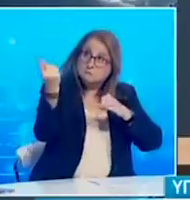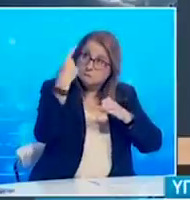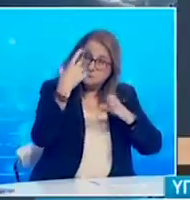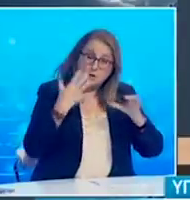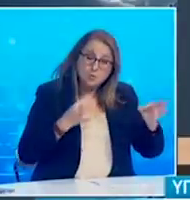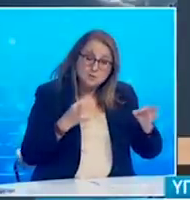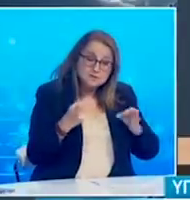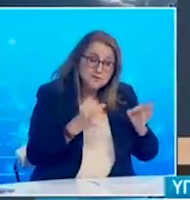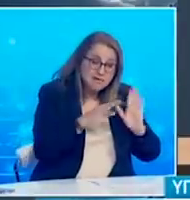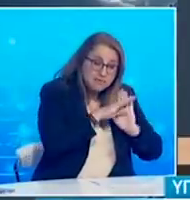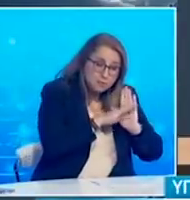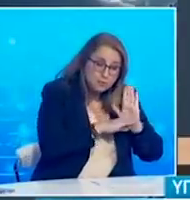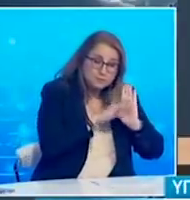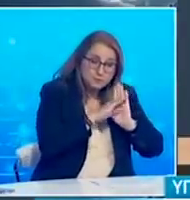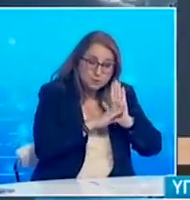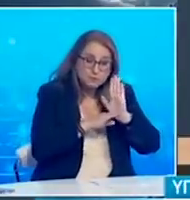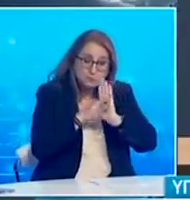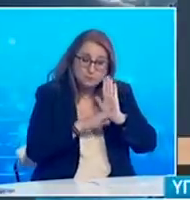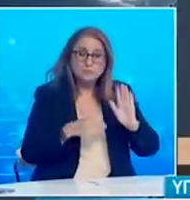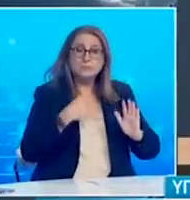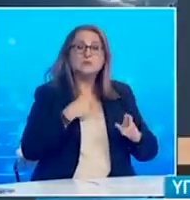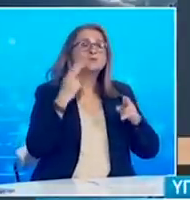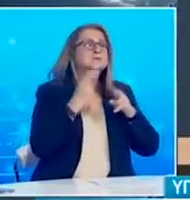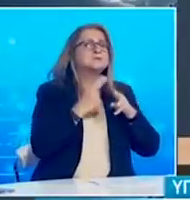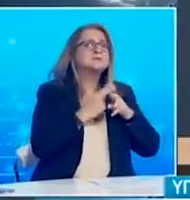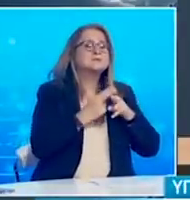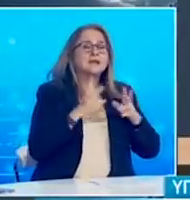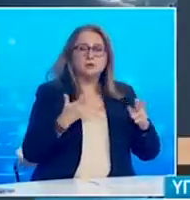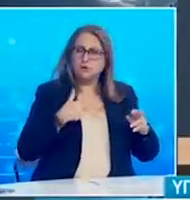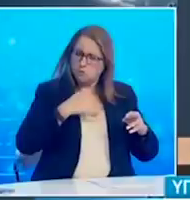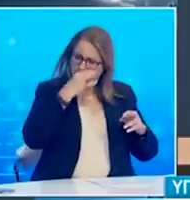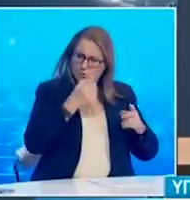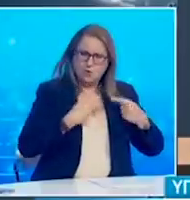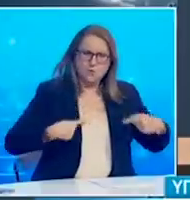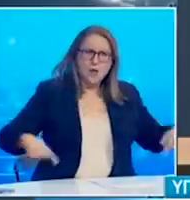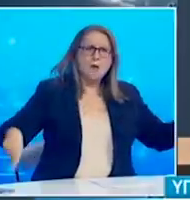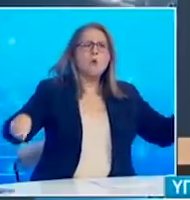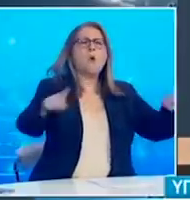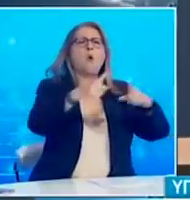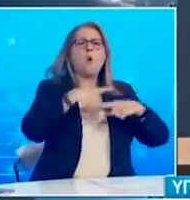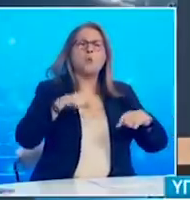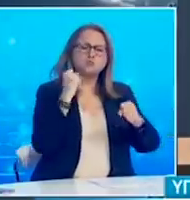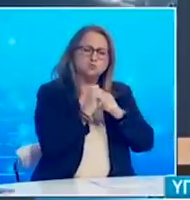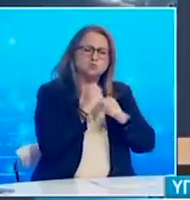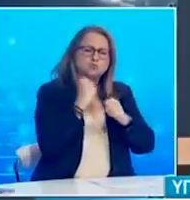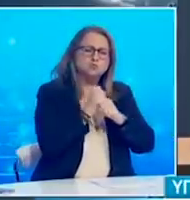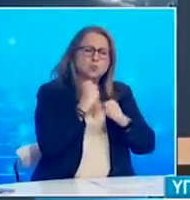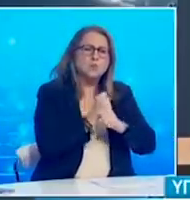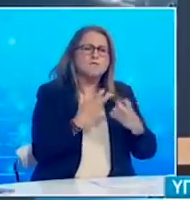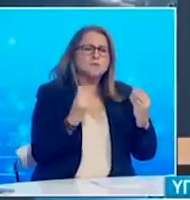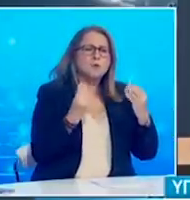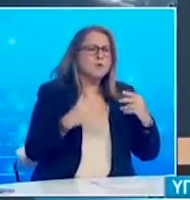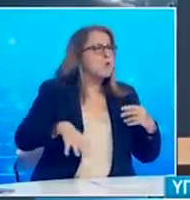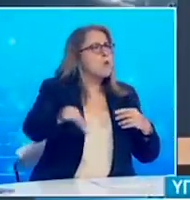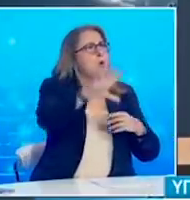κράτος, και το λέω με όλη τη δύναμη της προσπάθειας που έχει γίνει και εκ μέρους όλων εκείνων των εκατοντάδων ανθρώπων που όταν όλοι ήταν